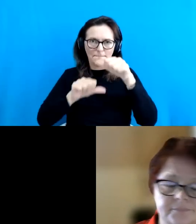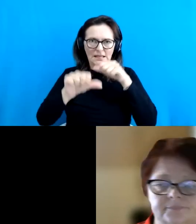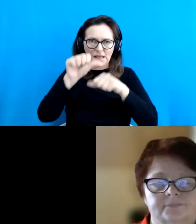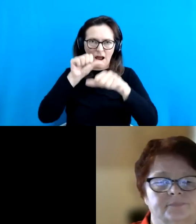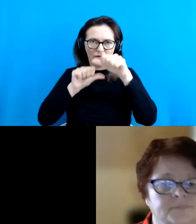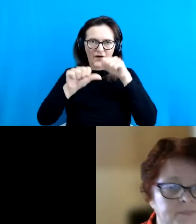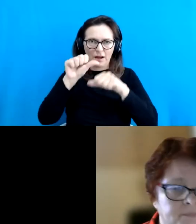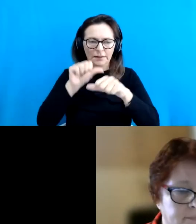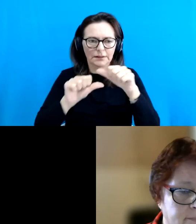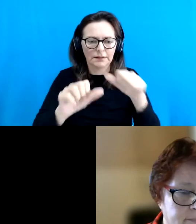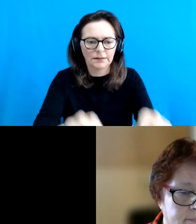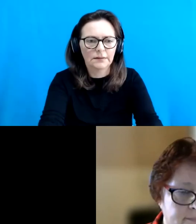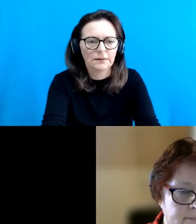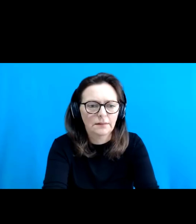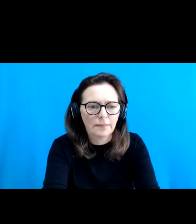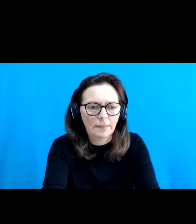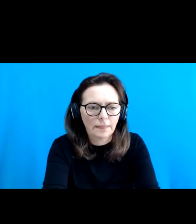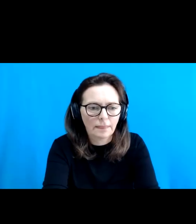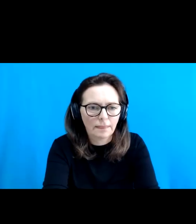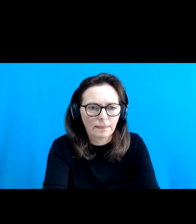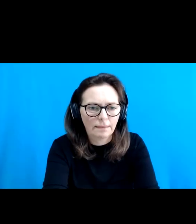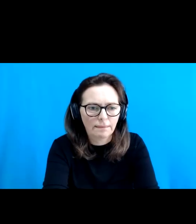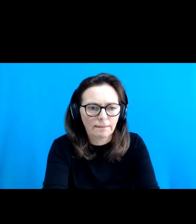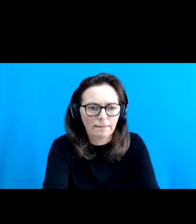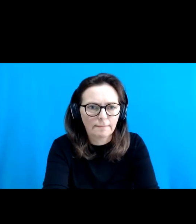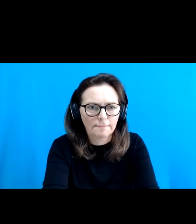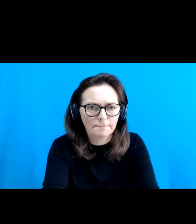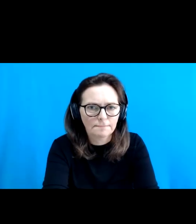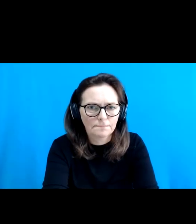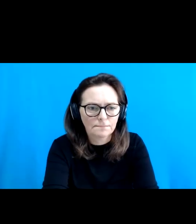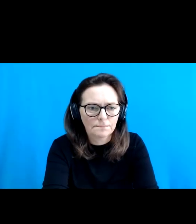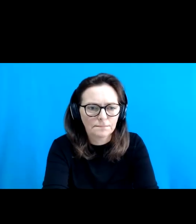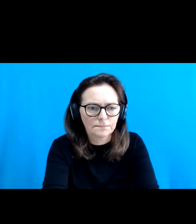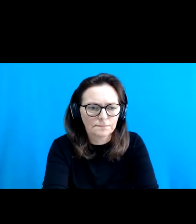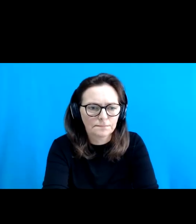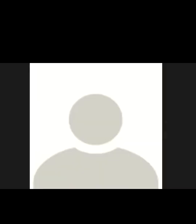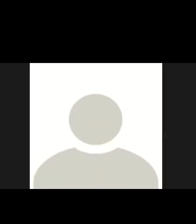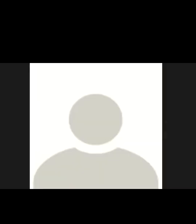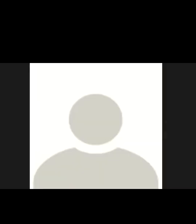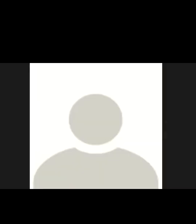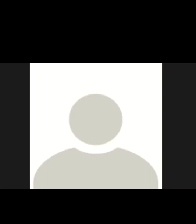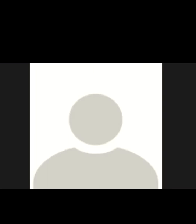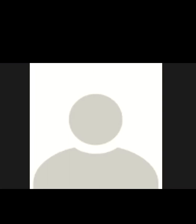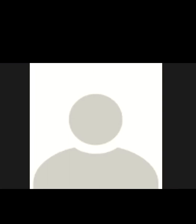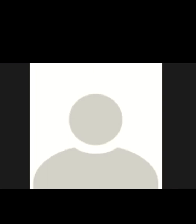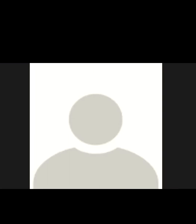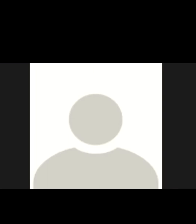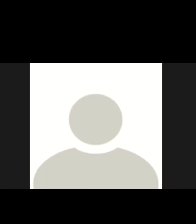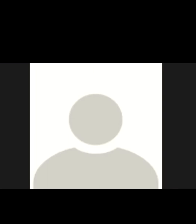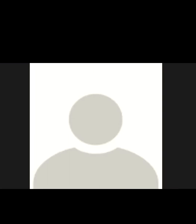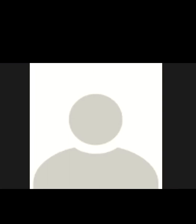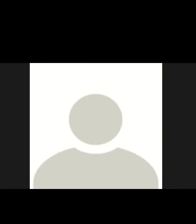Petra. Takole, hvala za vsa vaša mnenja, komentarje, spodbude, ki ste jih